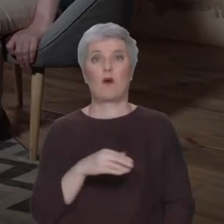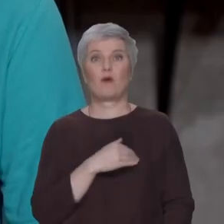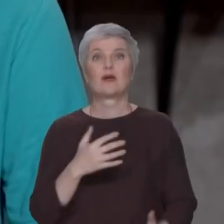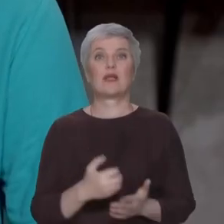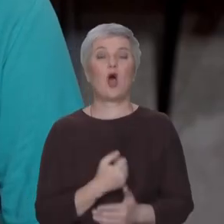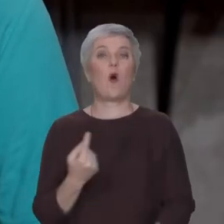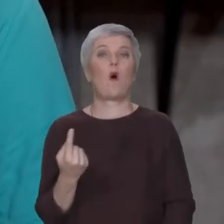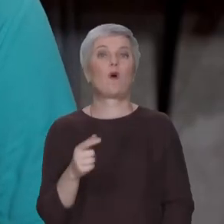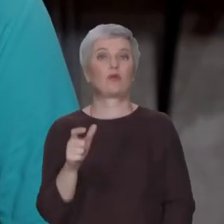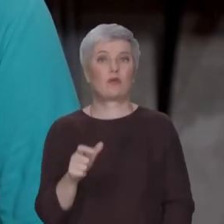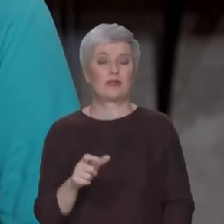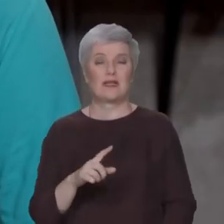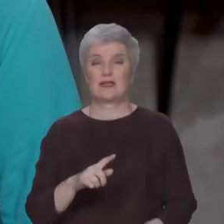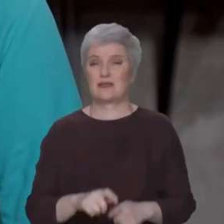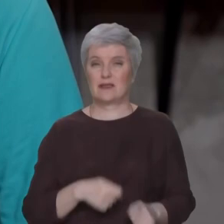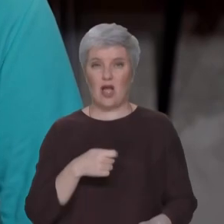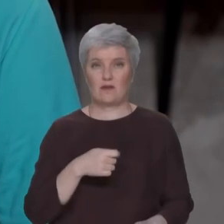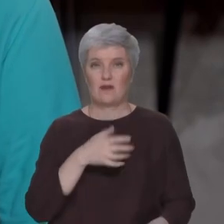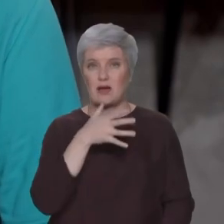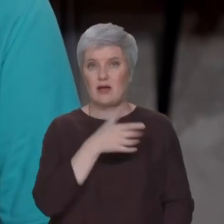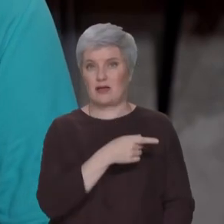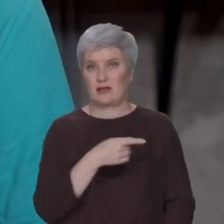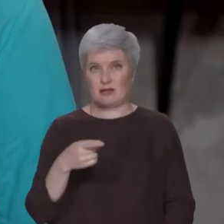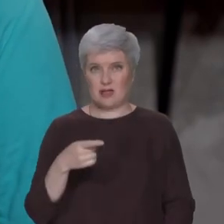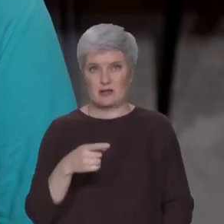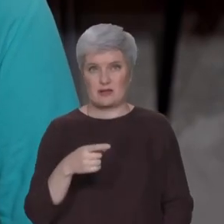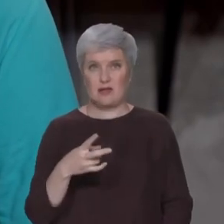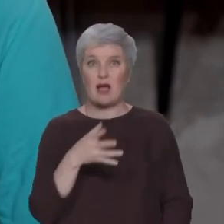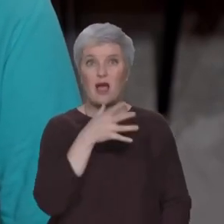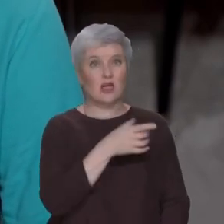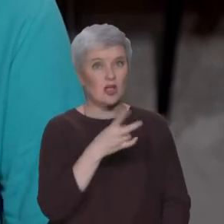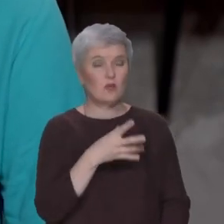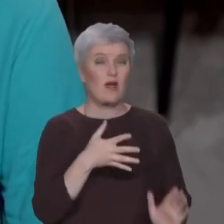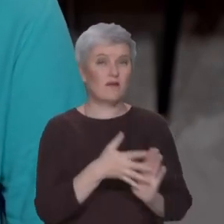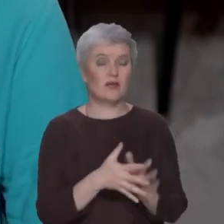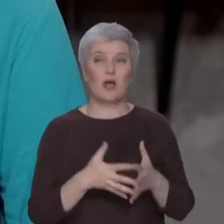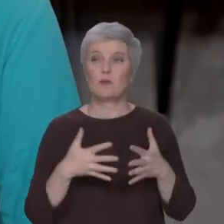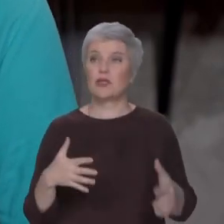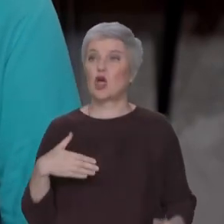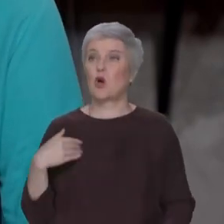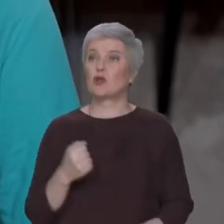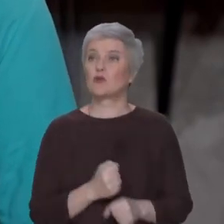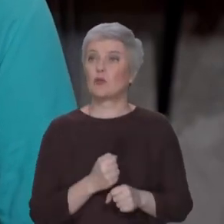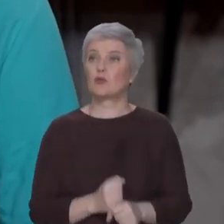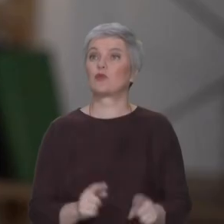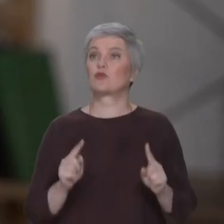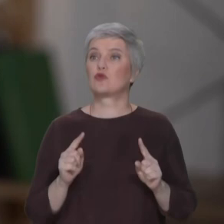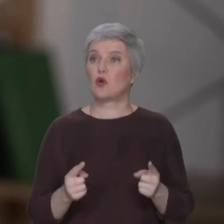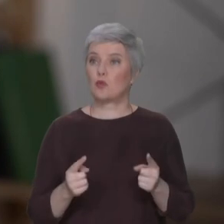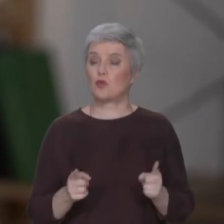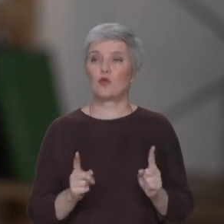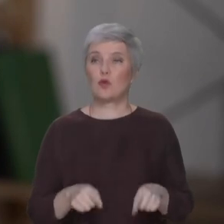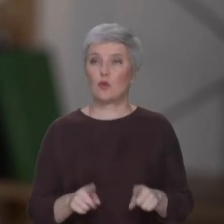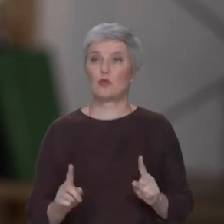одну людину. Це зайва, марна трата її часу. Його треба витратити на більш корисну роботу. Чому? Тому